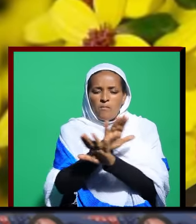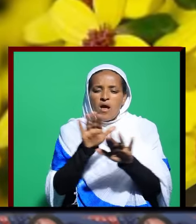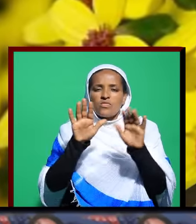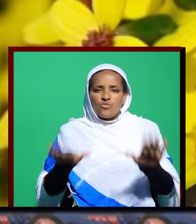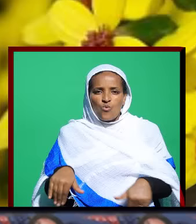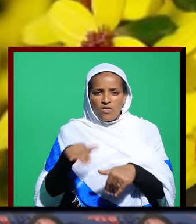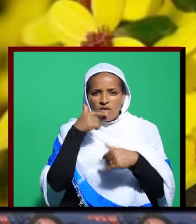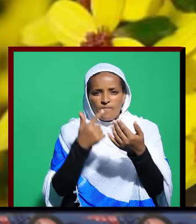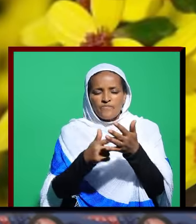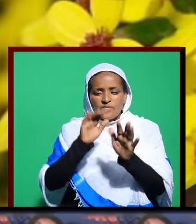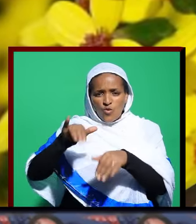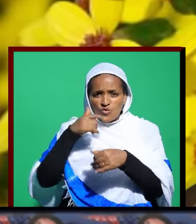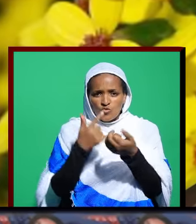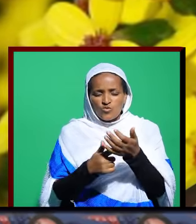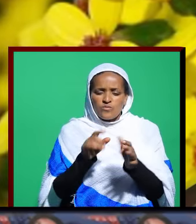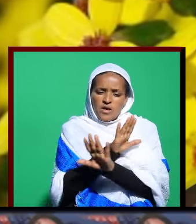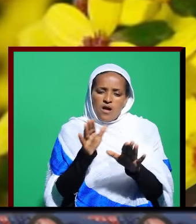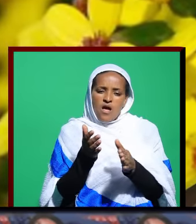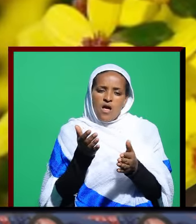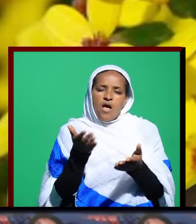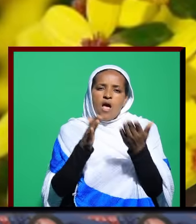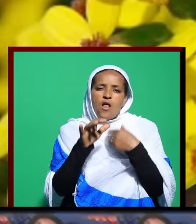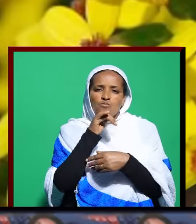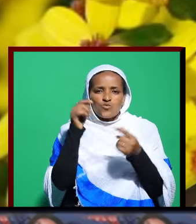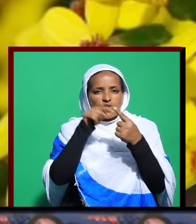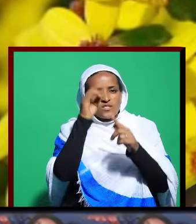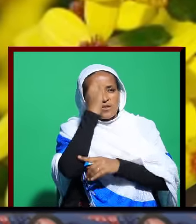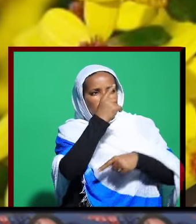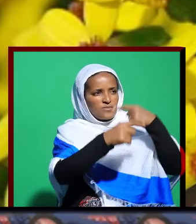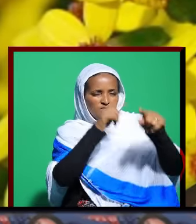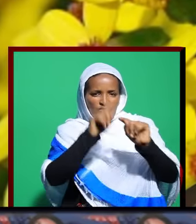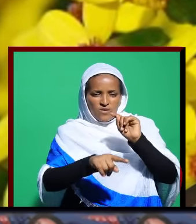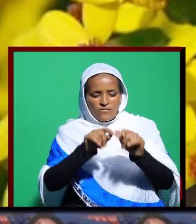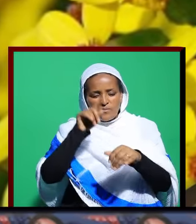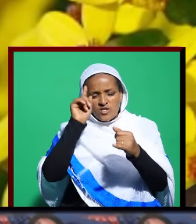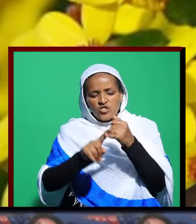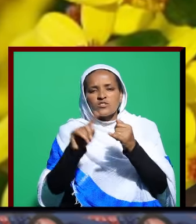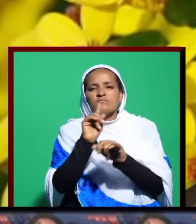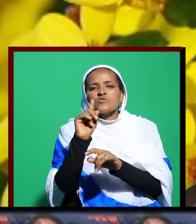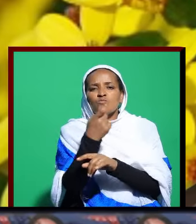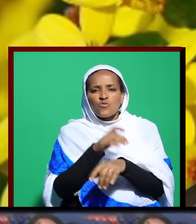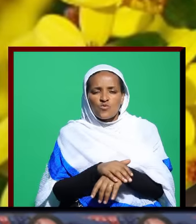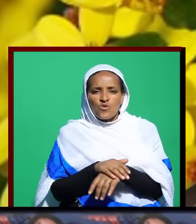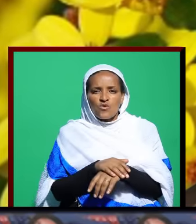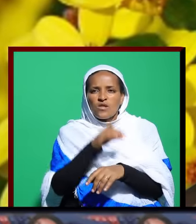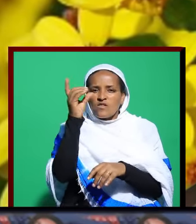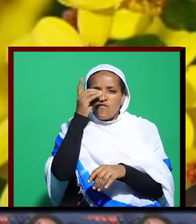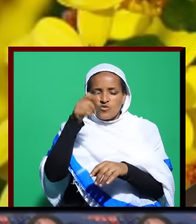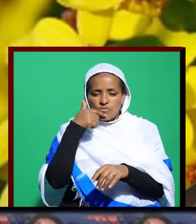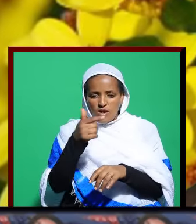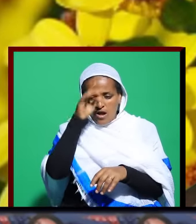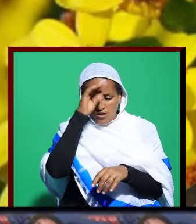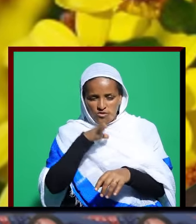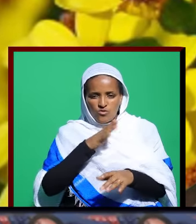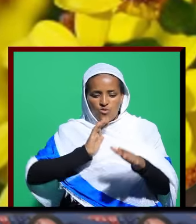ሲጨምርላቸው በቃ ተወኝ አሉ። ግን ሴትየዋ ተወኝ ሲሉ ከእንዳካቴው ነው፣ ካልሞቱ ወደ እግዚአብሔር መሄድ አይቻልም። ስለዚህ መጨረሻችን ምንድን ነው የሚሆነው?